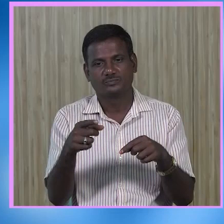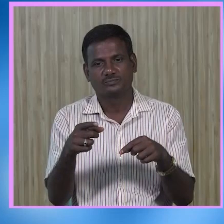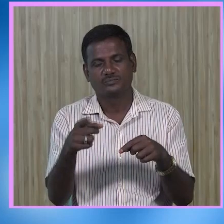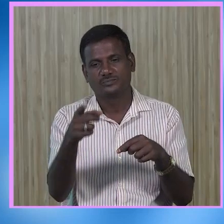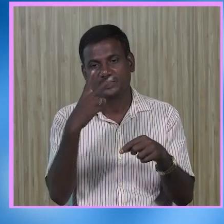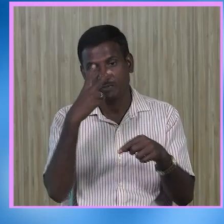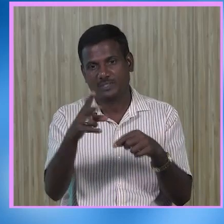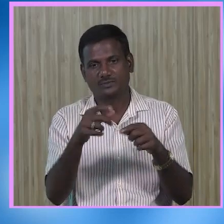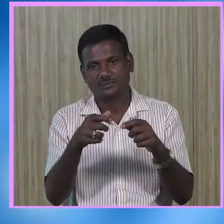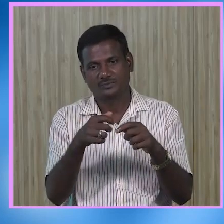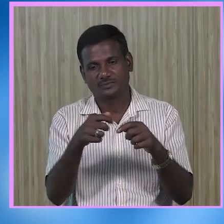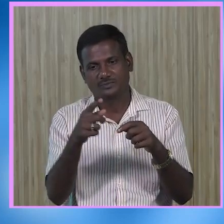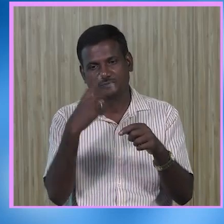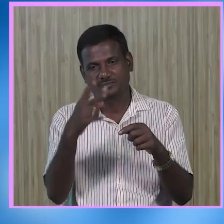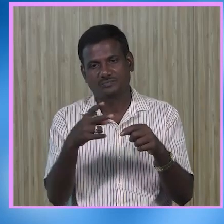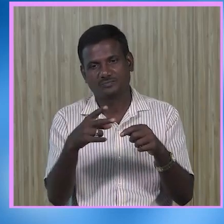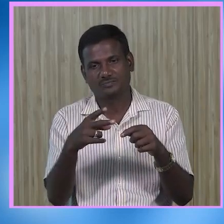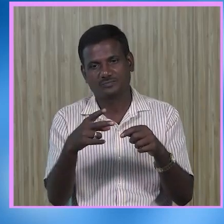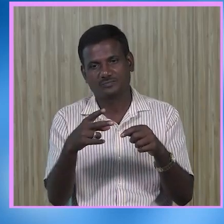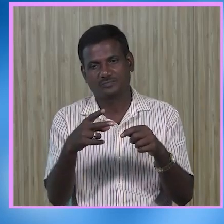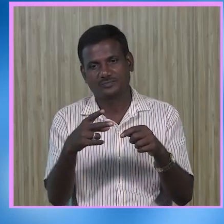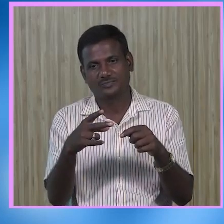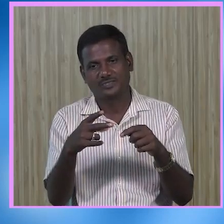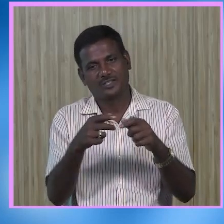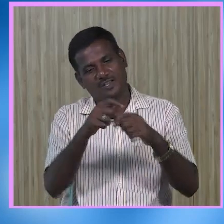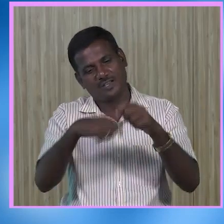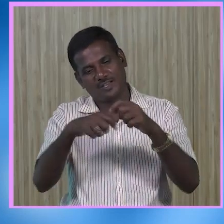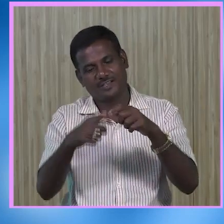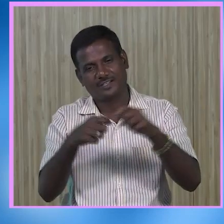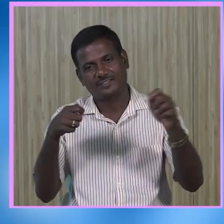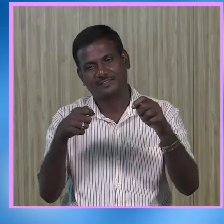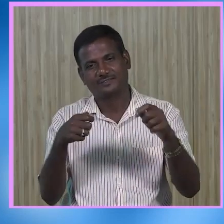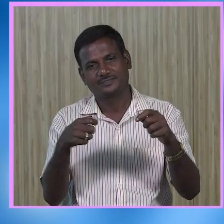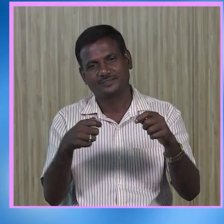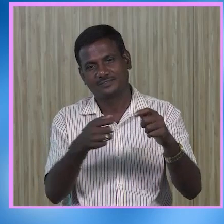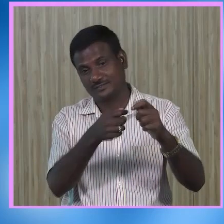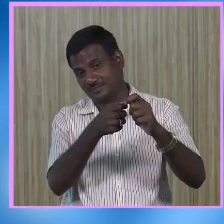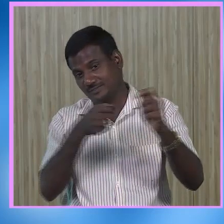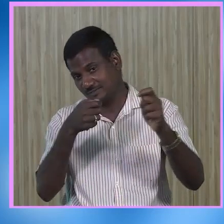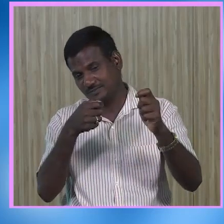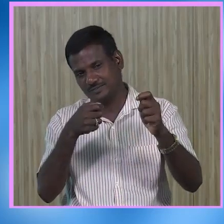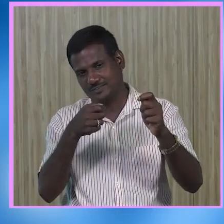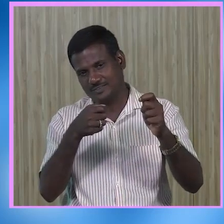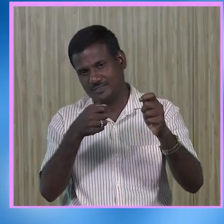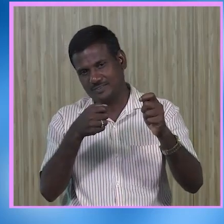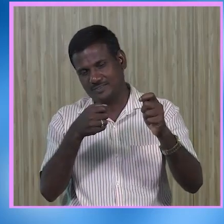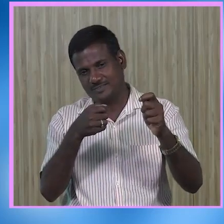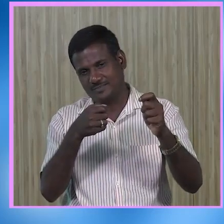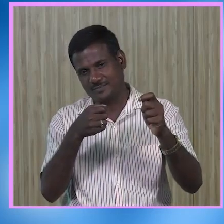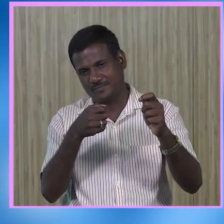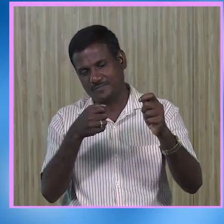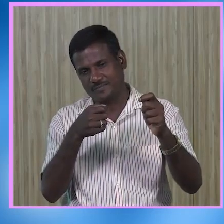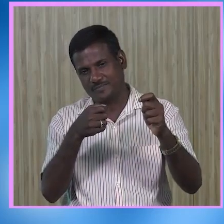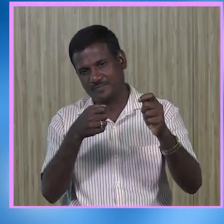இப்போ தெரியுதுங்களா, உங்களுக்கு முன்னாடி செஞ்சு காமிக்கிறேன் பாருங்கள். இந்த அம்புல வச்சு கட்டிடுவாங்க, அம்புல வச்சு கட்டிட்டு இப்போ